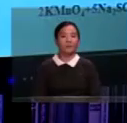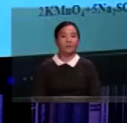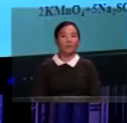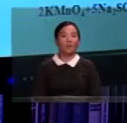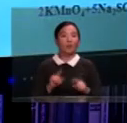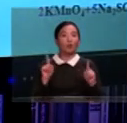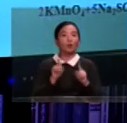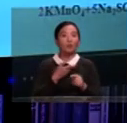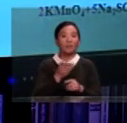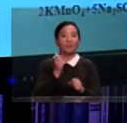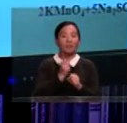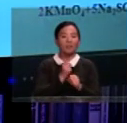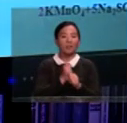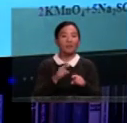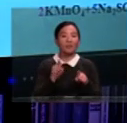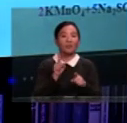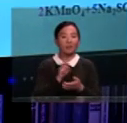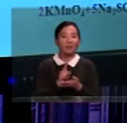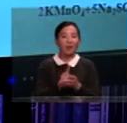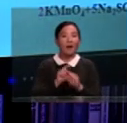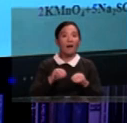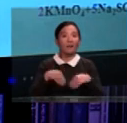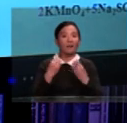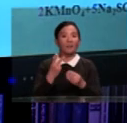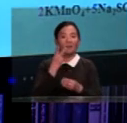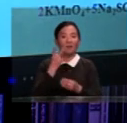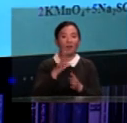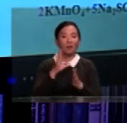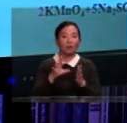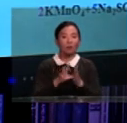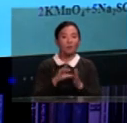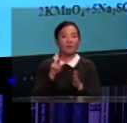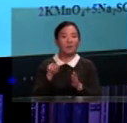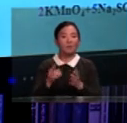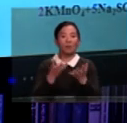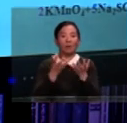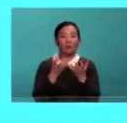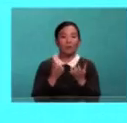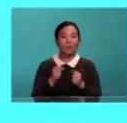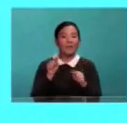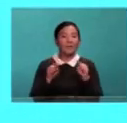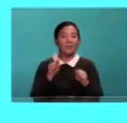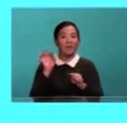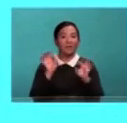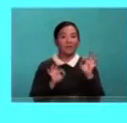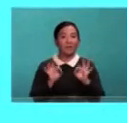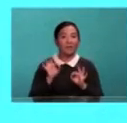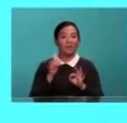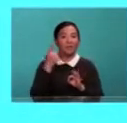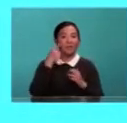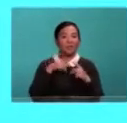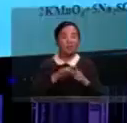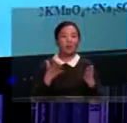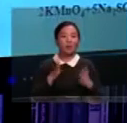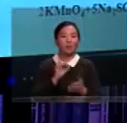0. Что мы должны сделать? Отдать 2 электрона. То есть мы с вами получили те коэффициенты теоретические, которые